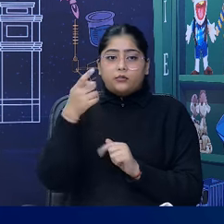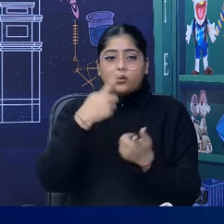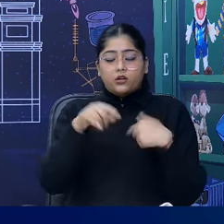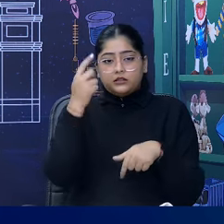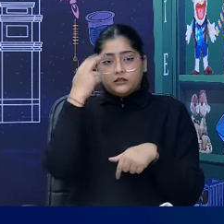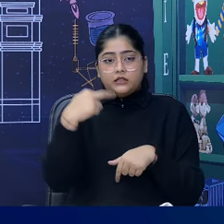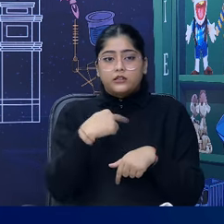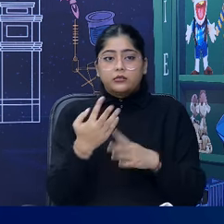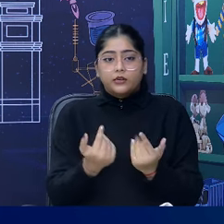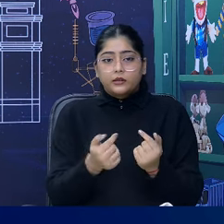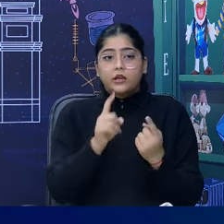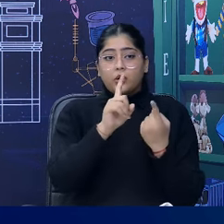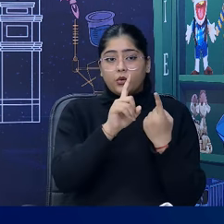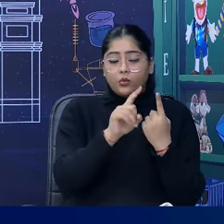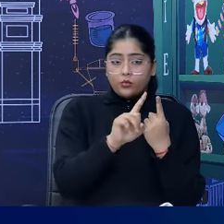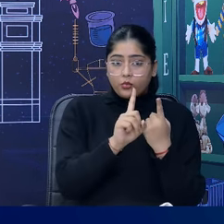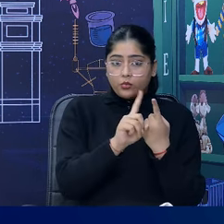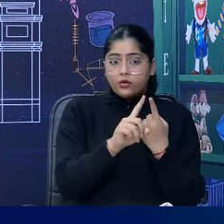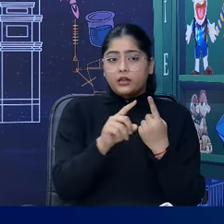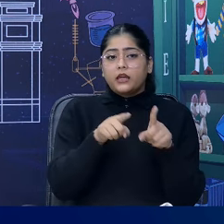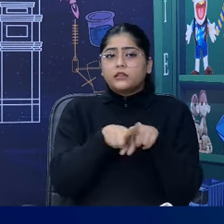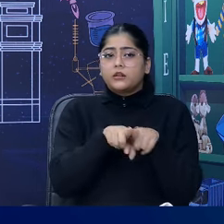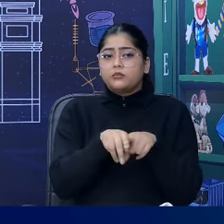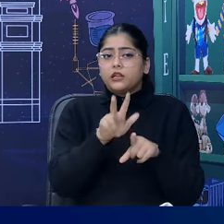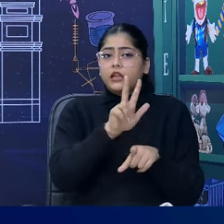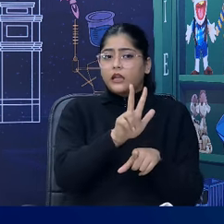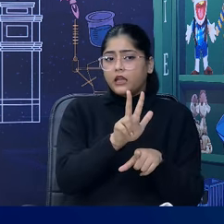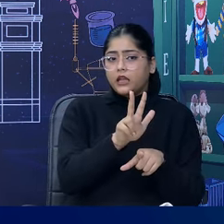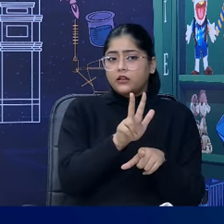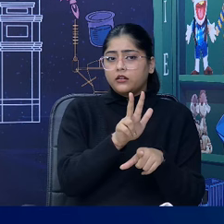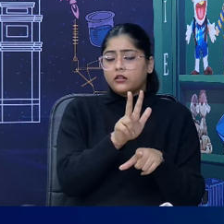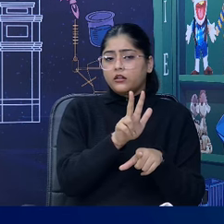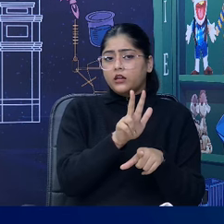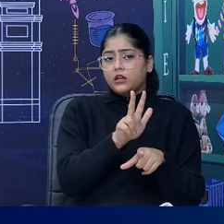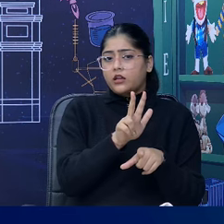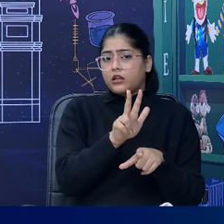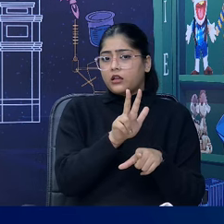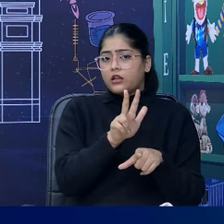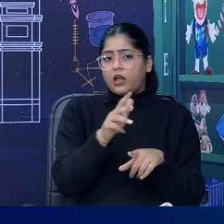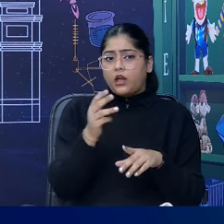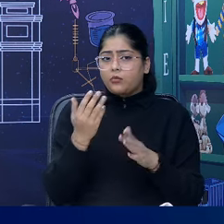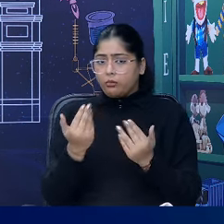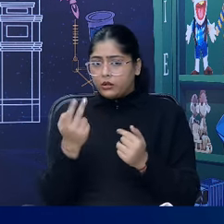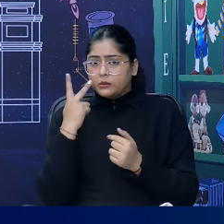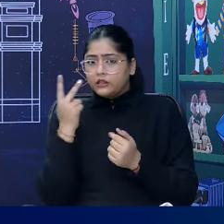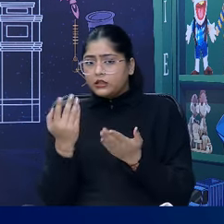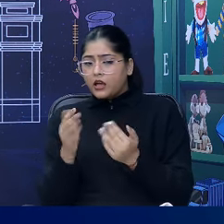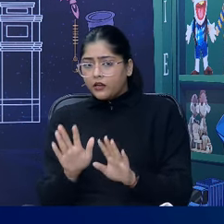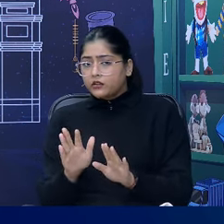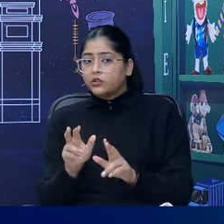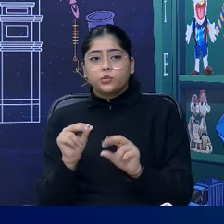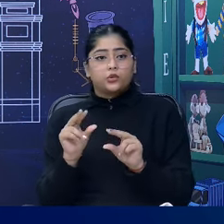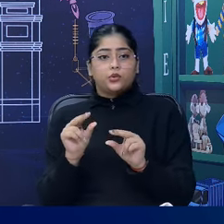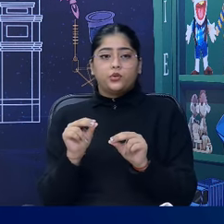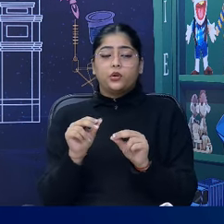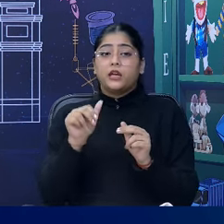I'm just going to think for 8, 8 you can see children, it is not in a set. Yes. So we cannot